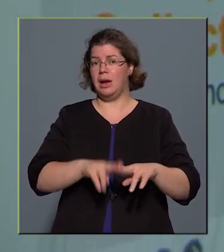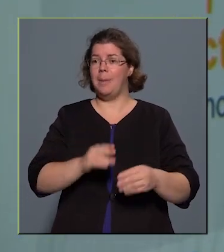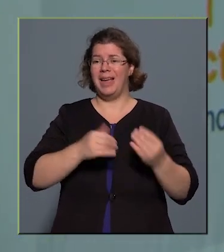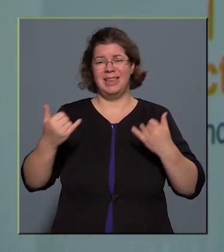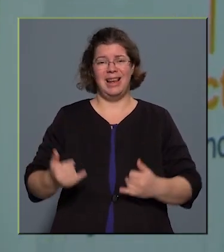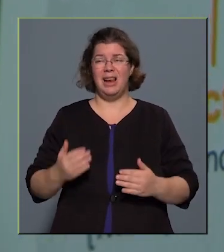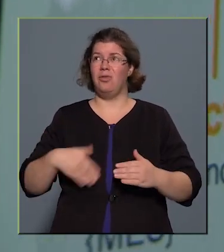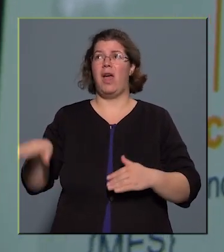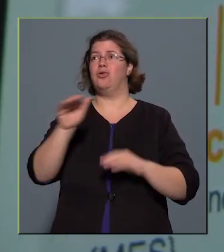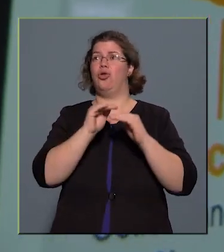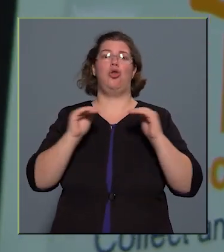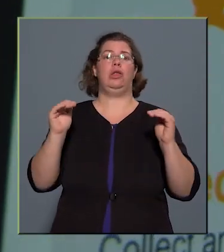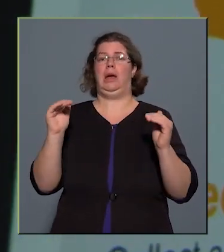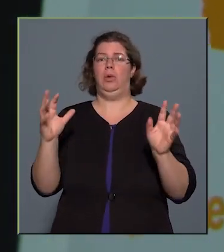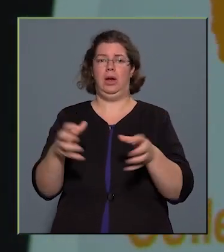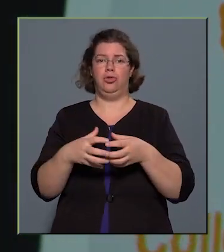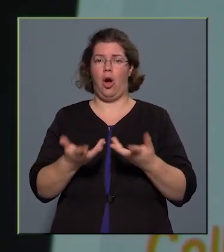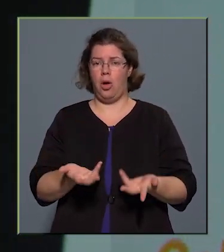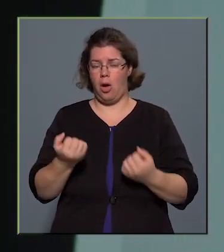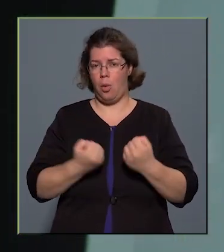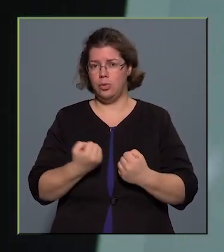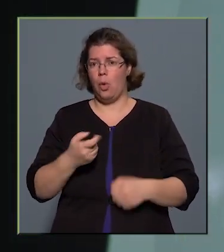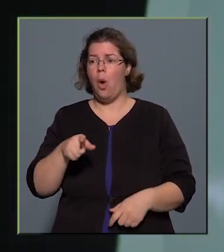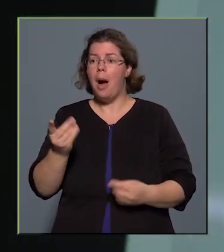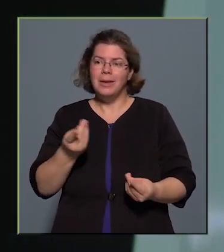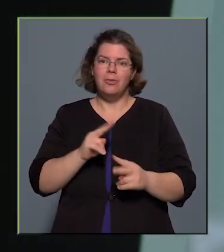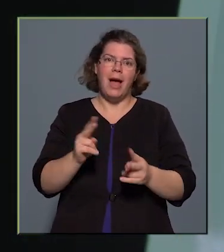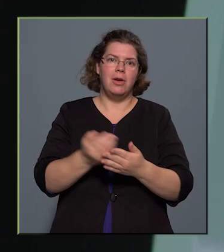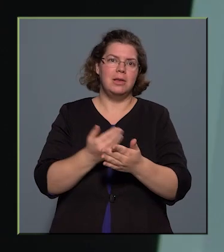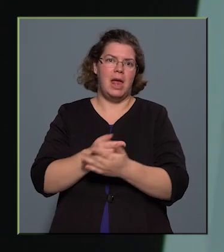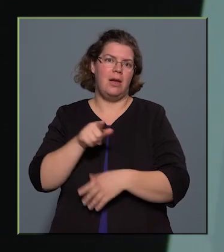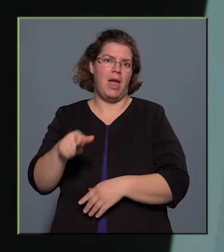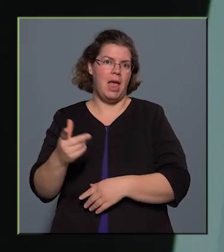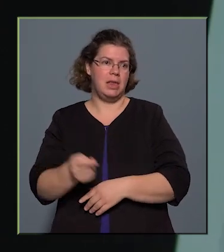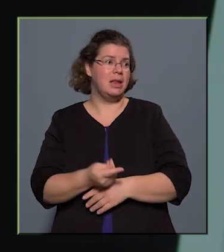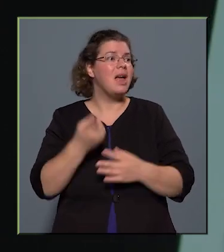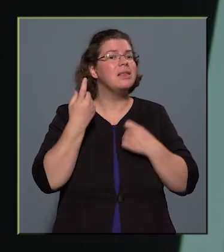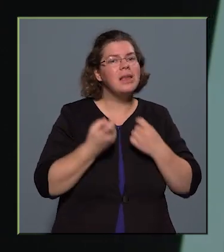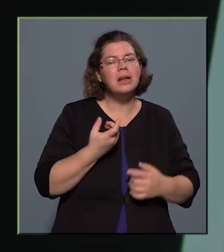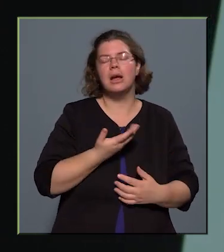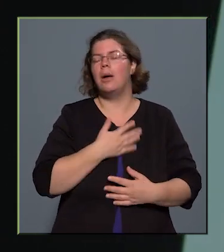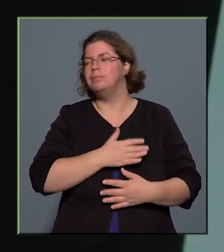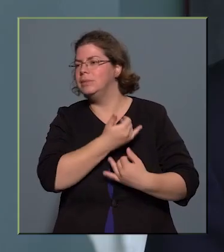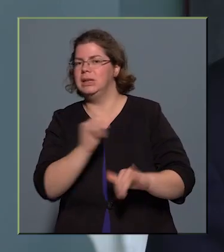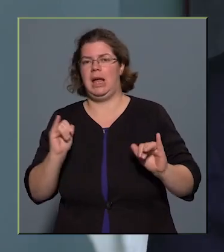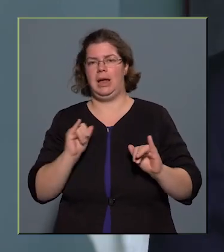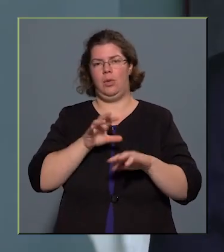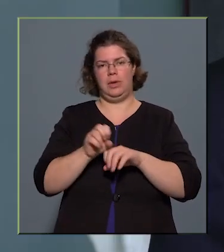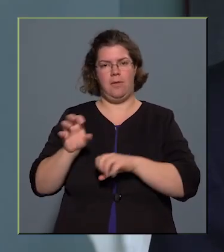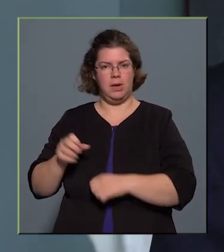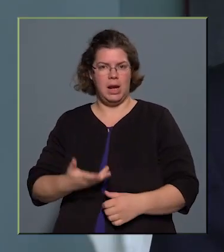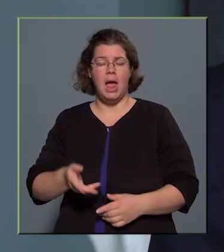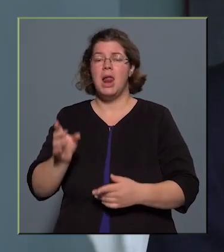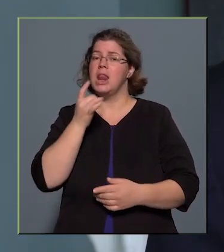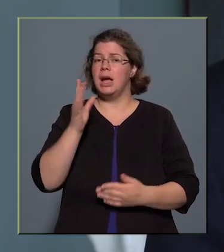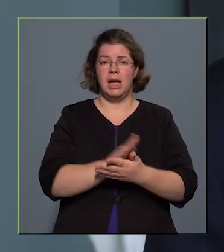elsősorban a felső kategóriás autók azok, amik fel vannak szerelve ezekkel a rendszerekkel, és szeretnénk, ha ehhez mindenki hozzáférhetne, szeretnénk, hogyha ez a